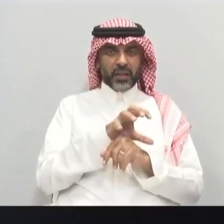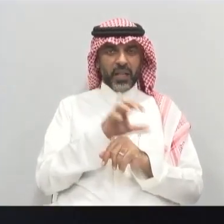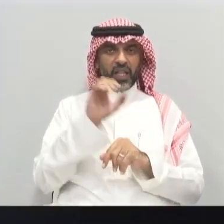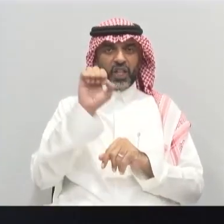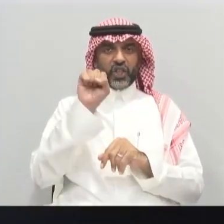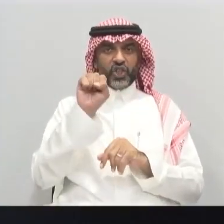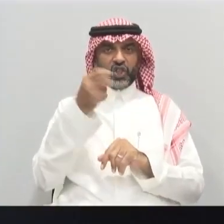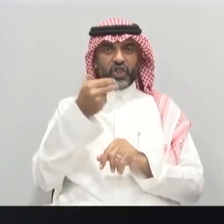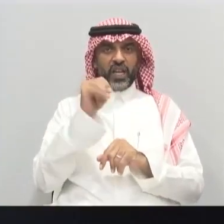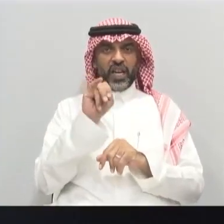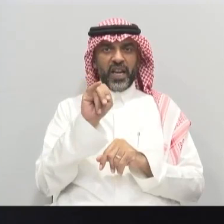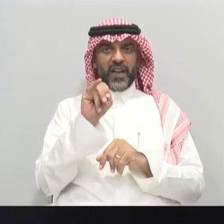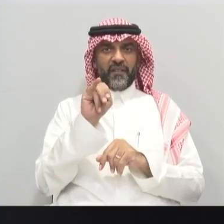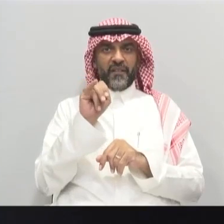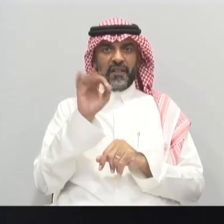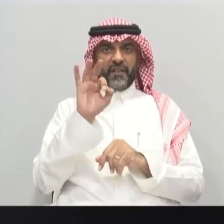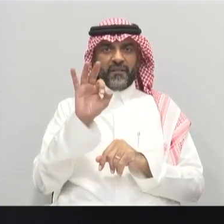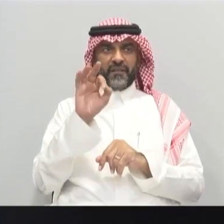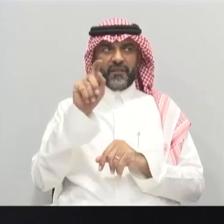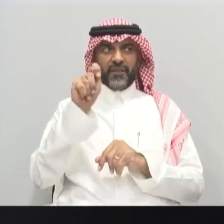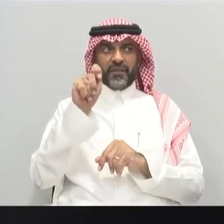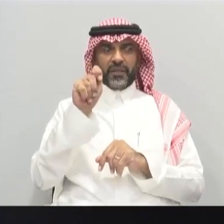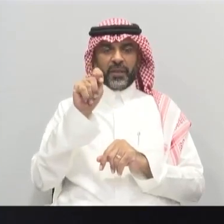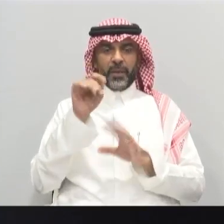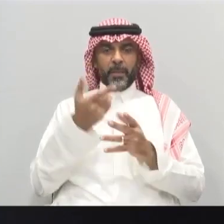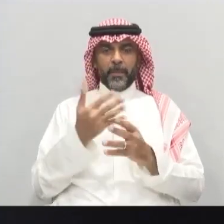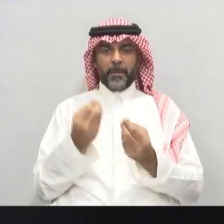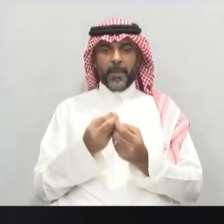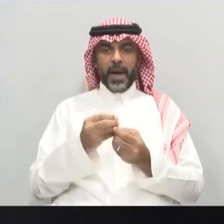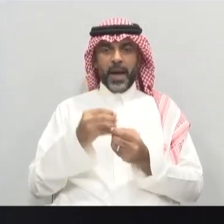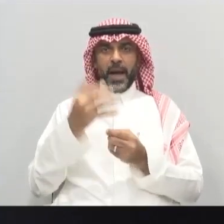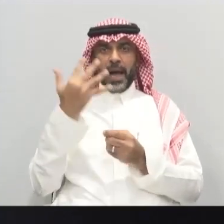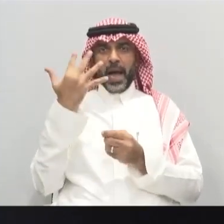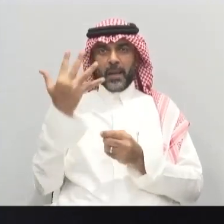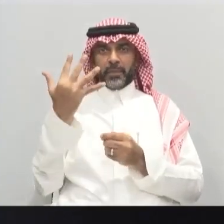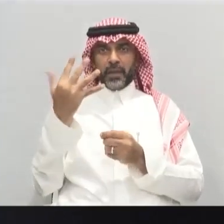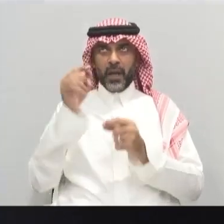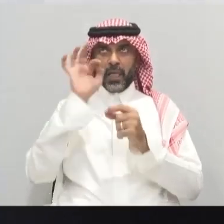شفت مع مفتاح رقم خمسه ويظهر لنا علامه النسبه المئويه